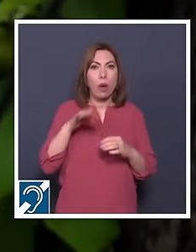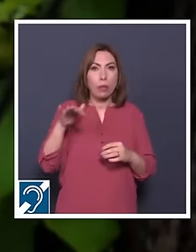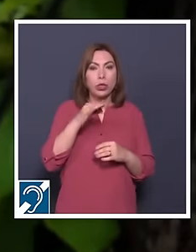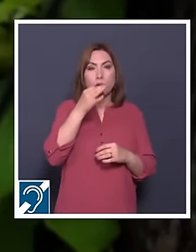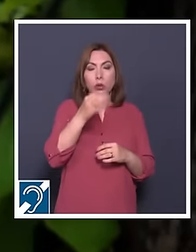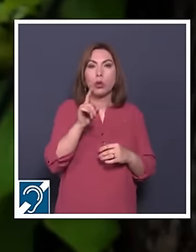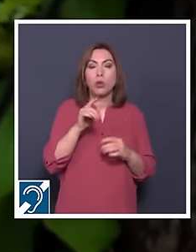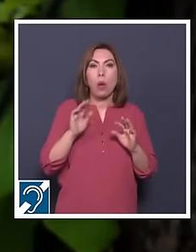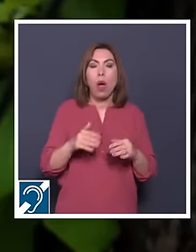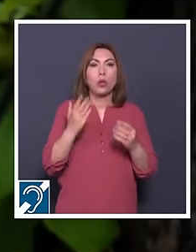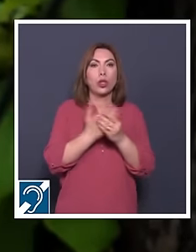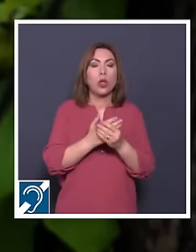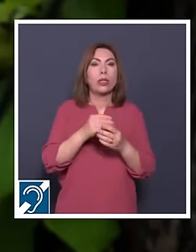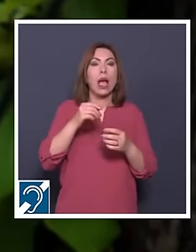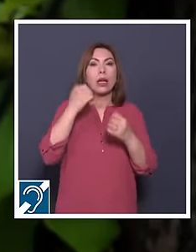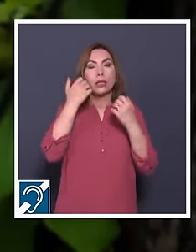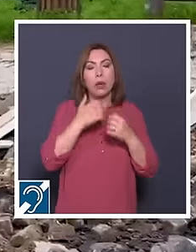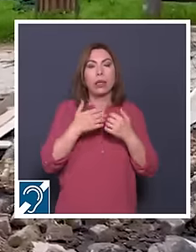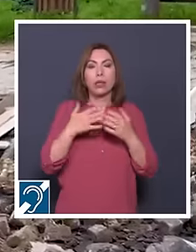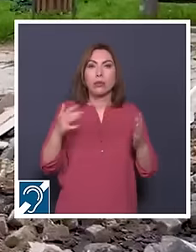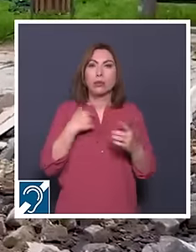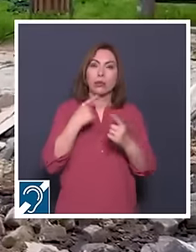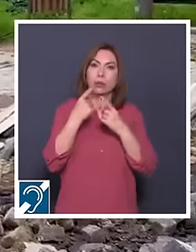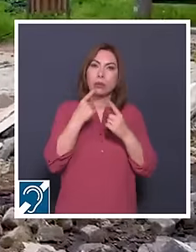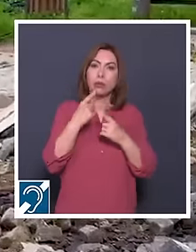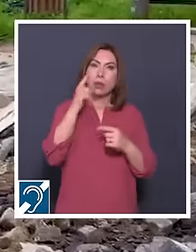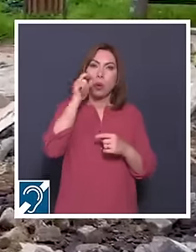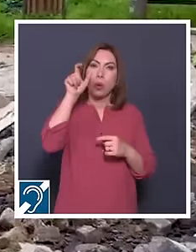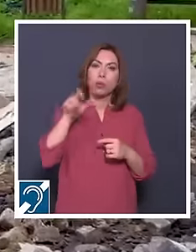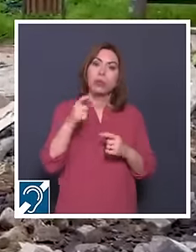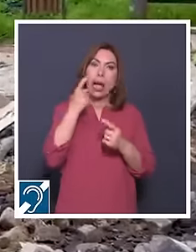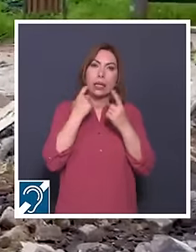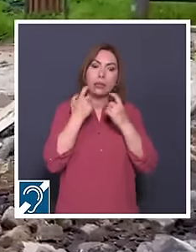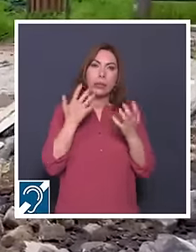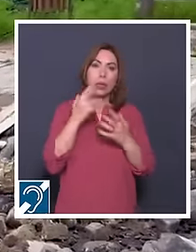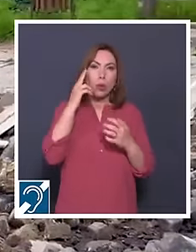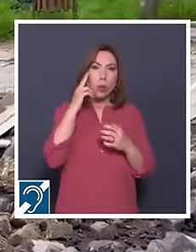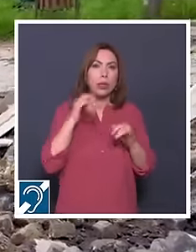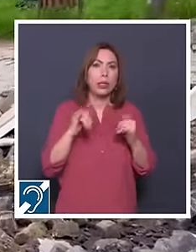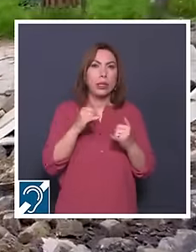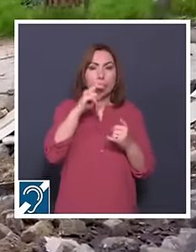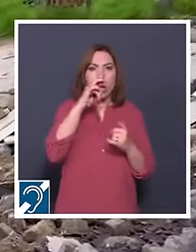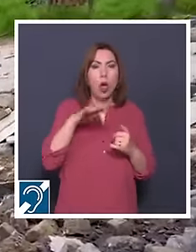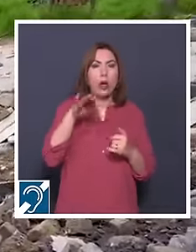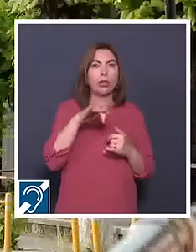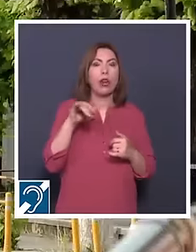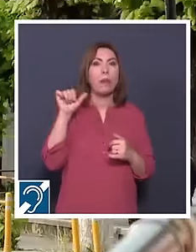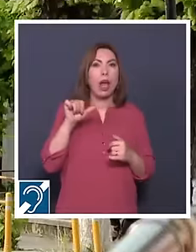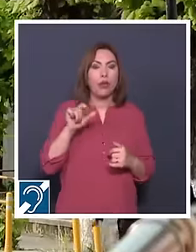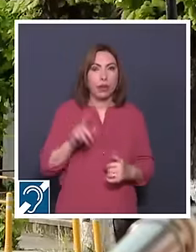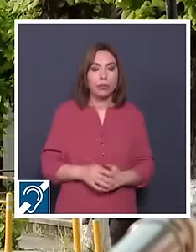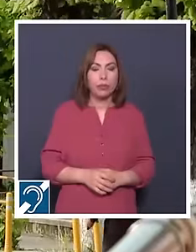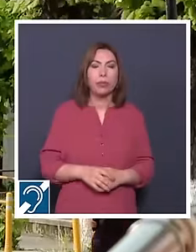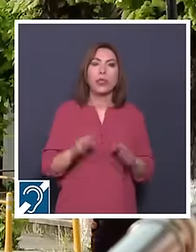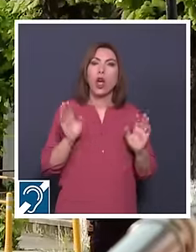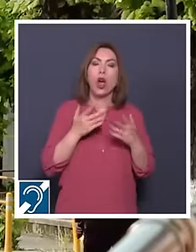au dosare de daună deschise. Am stat de vorbă și cu unul dintre experții care cunosc situația din orașul prahovean.